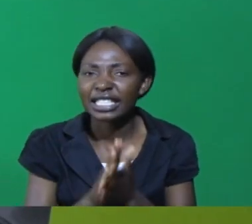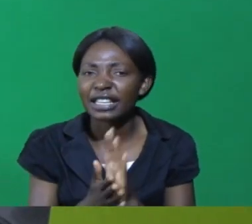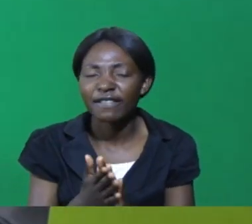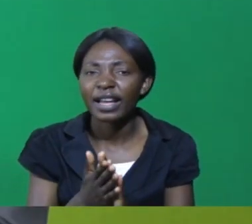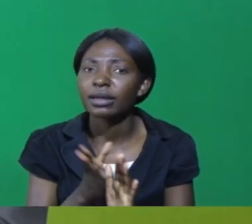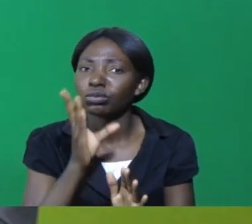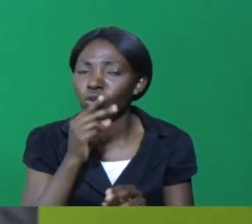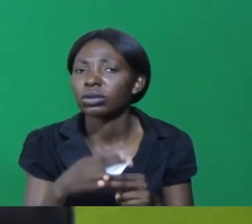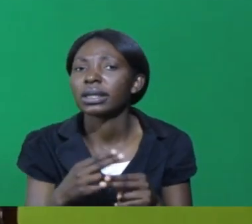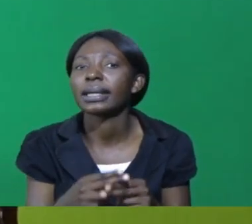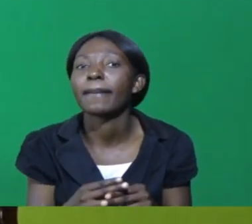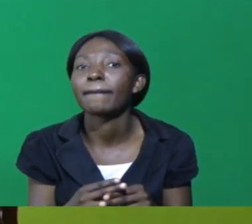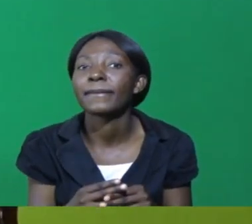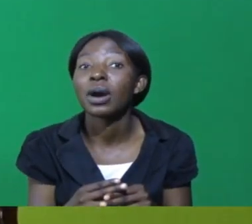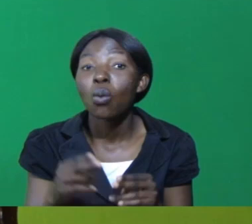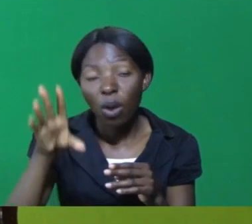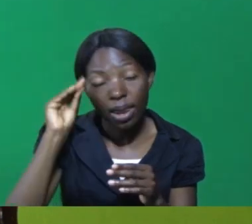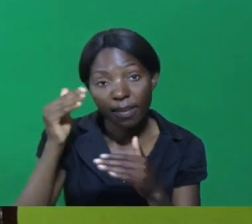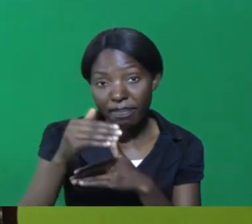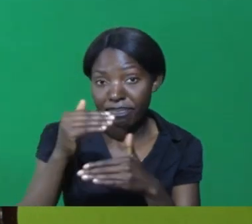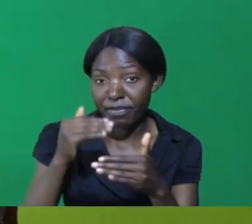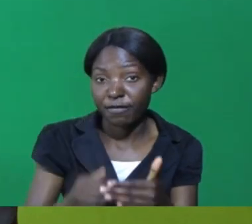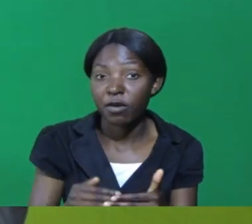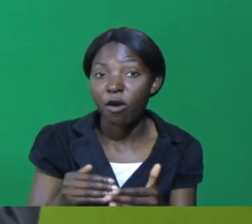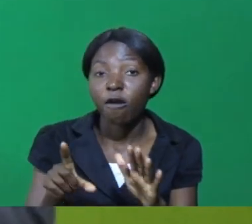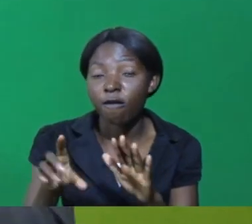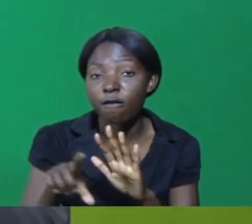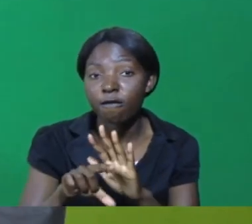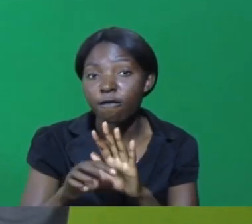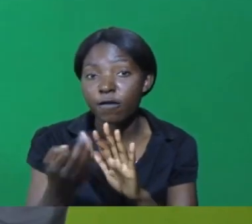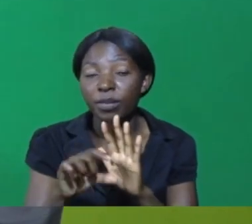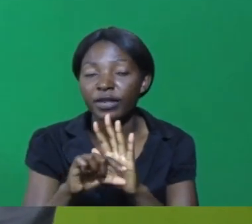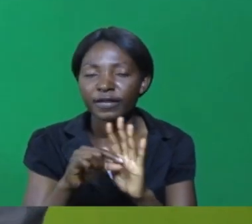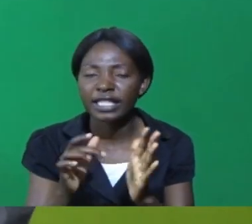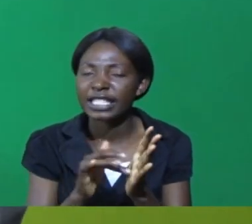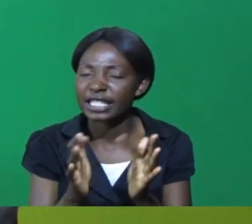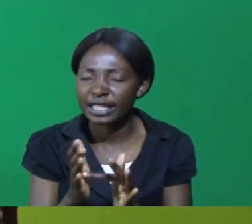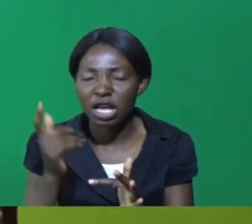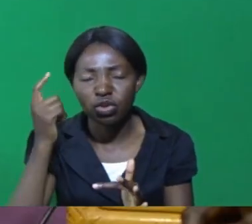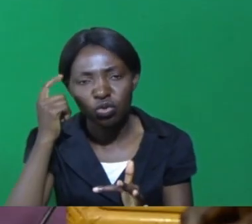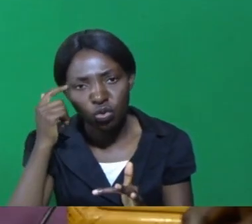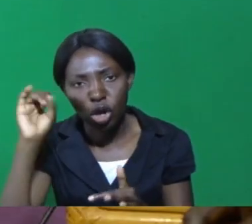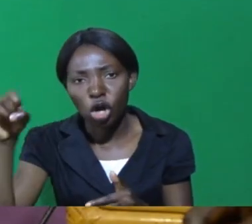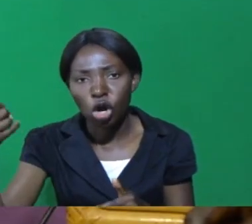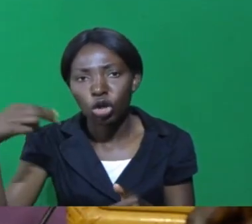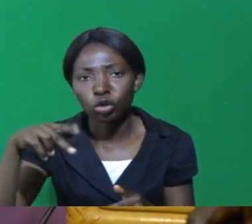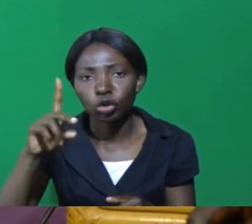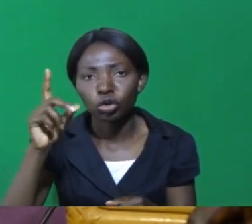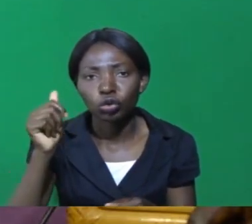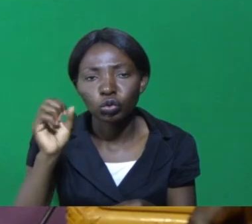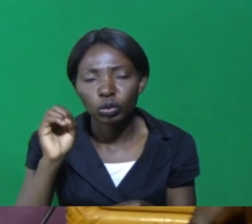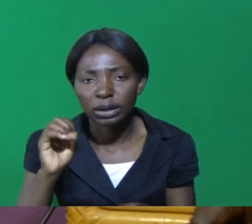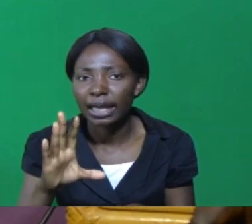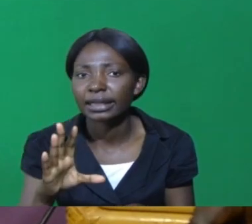musuyo. Ayo. Kuziva tatonzwa kare kakuvhesirera tavereka kuti aizoziva kuti Judas ndiye aizomupandukira. Ainyatsoziva here